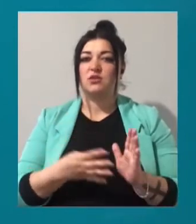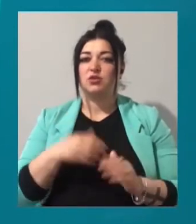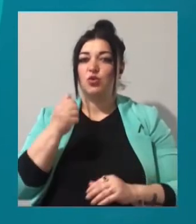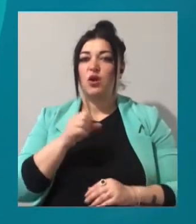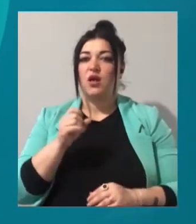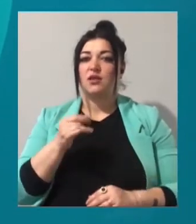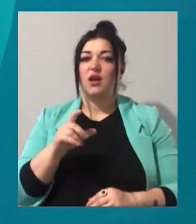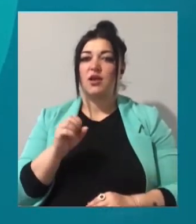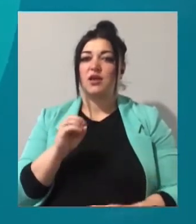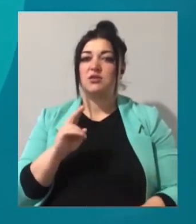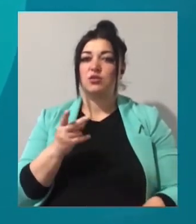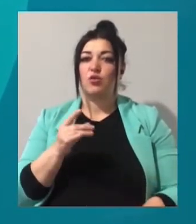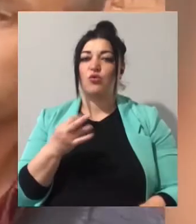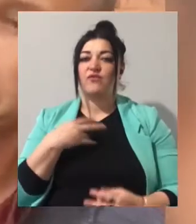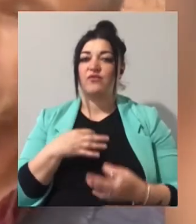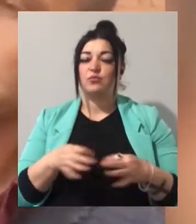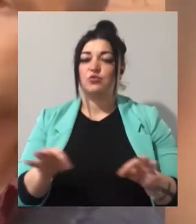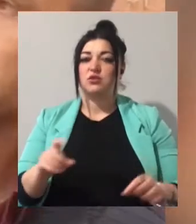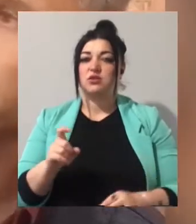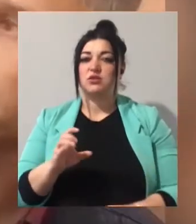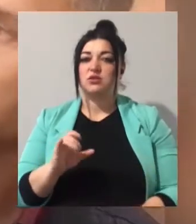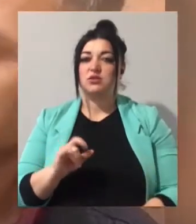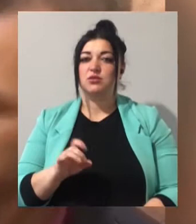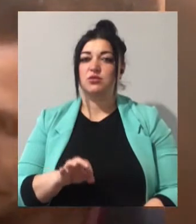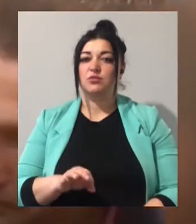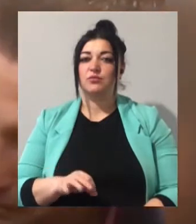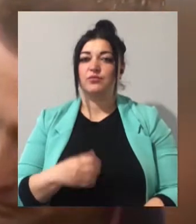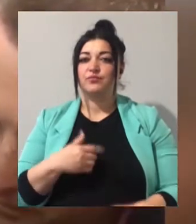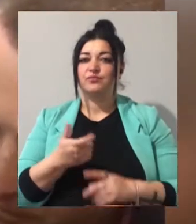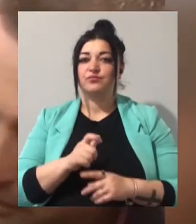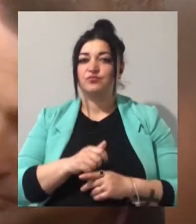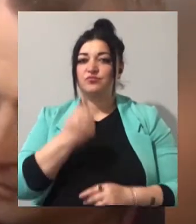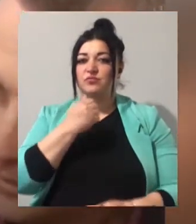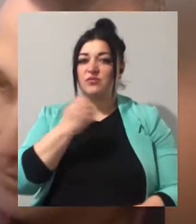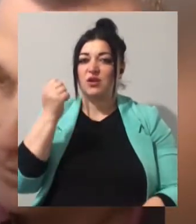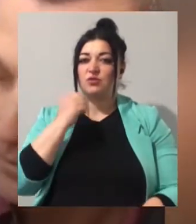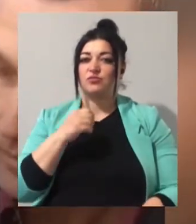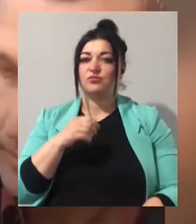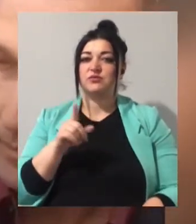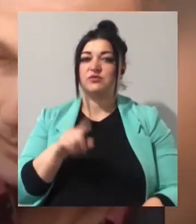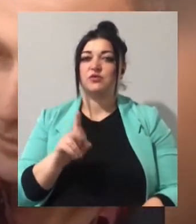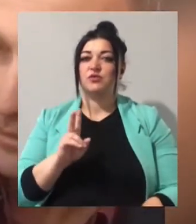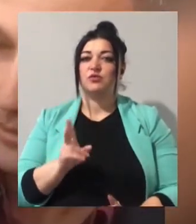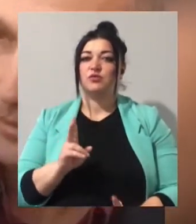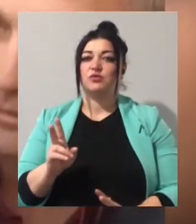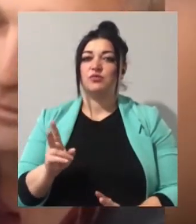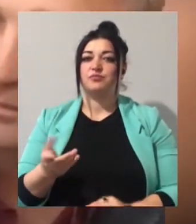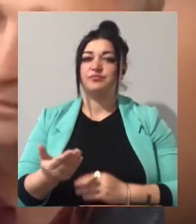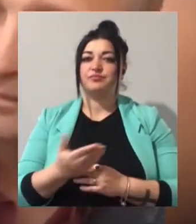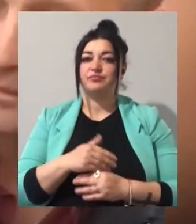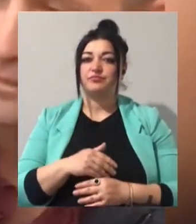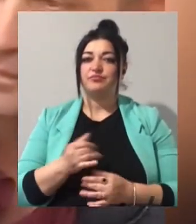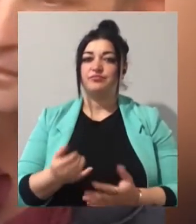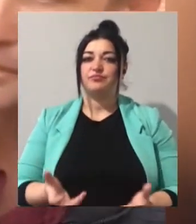Хаєцького, випустили з СІЗО. Я дуже дякую просто тим, хто це зробив, бо я завжди повторюю одне і те ж